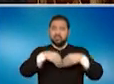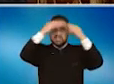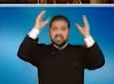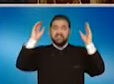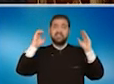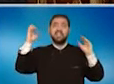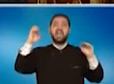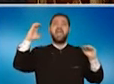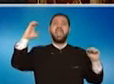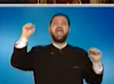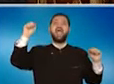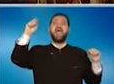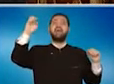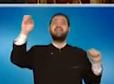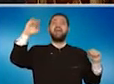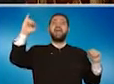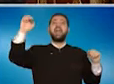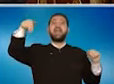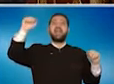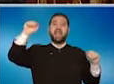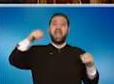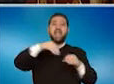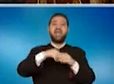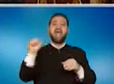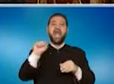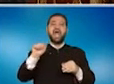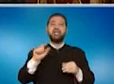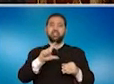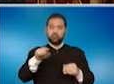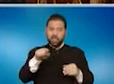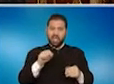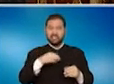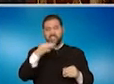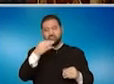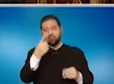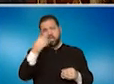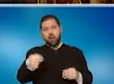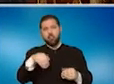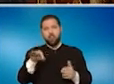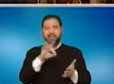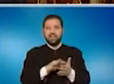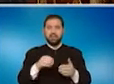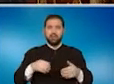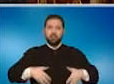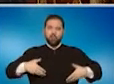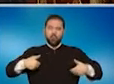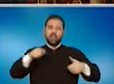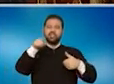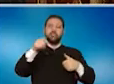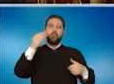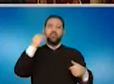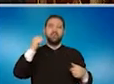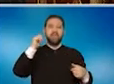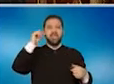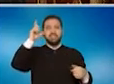Sfânta Ecaterina. În Acatistul Sfântei Ecaterina se spune la un moment dat: bucură-te tu, înțeleaptă, care